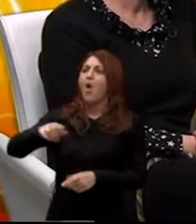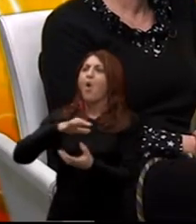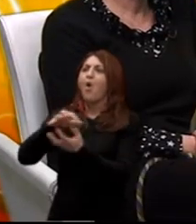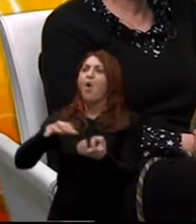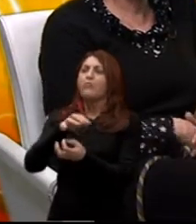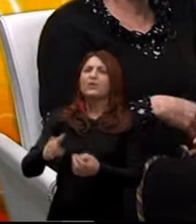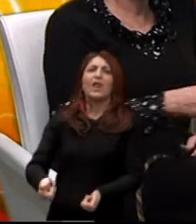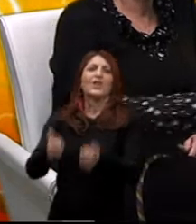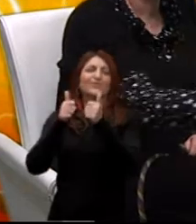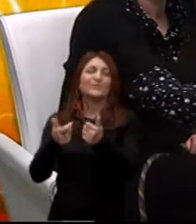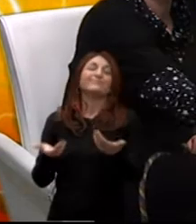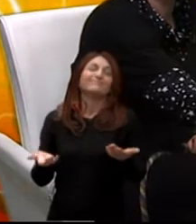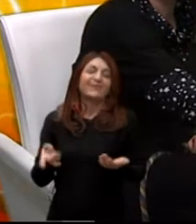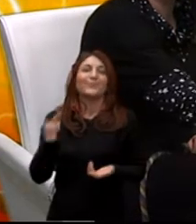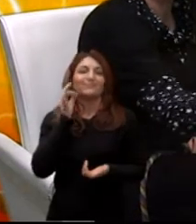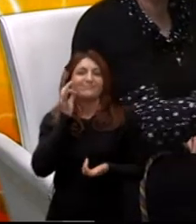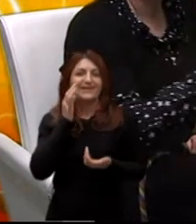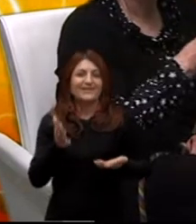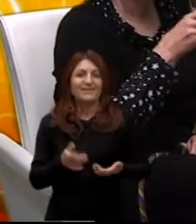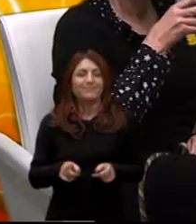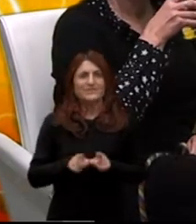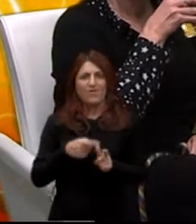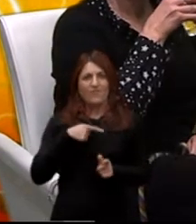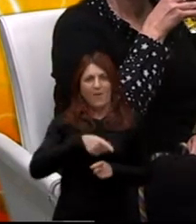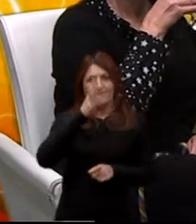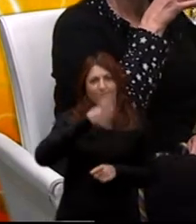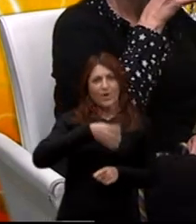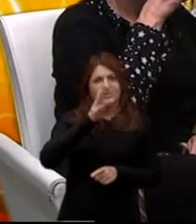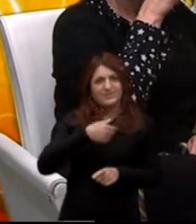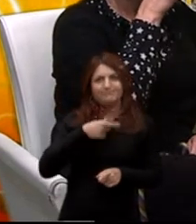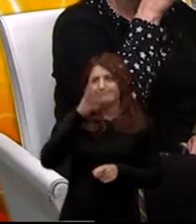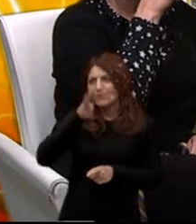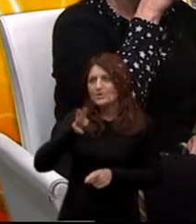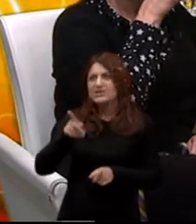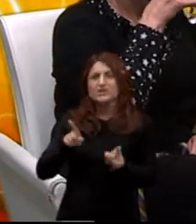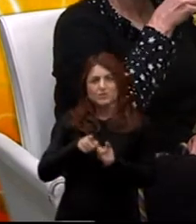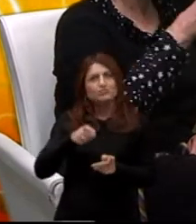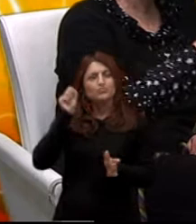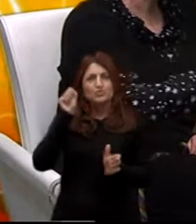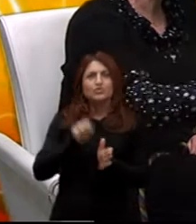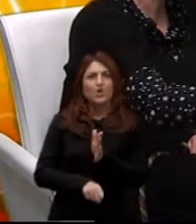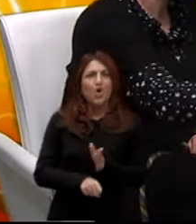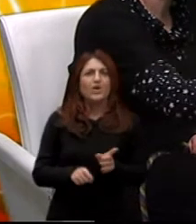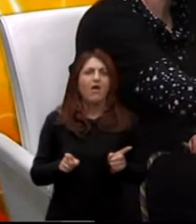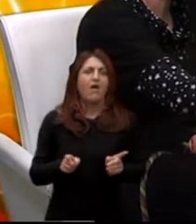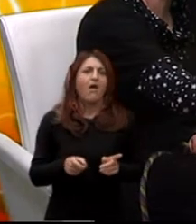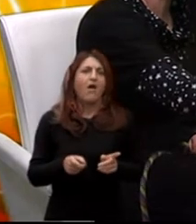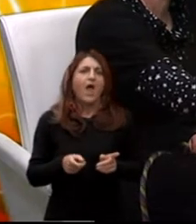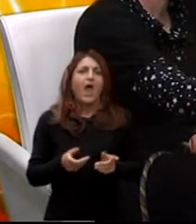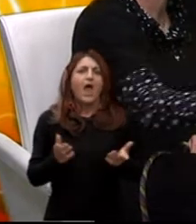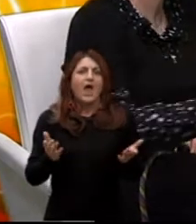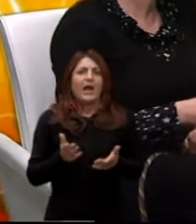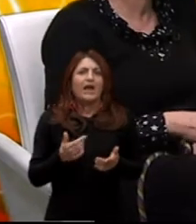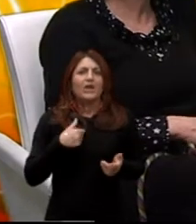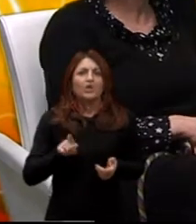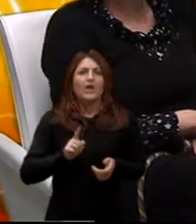tako na kraju biti. Gledajte, kod nas jesu zapravo i te procjene koje osoba prolazi prilično rigorozne, što znači da prolazi timsku procjenu. Kada, ja